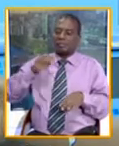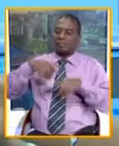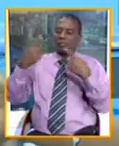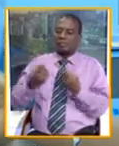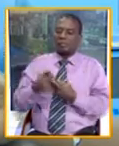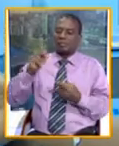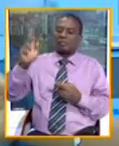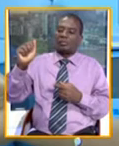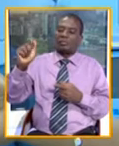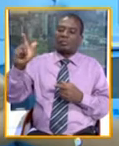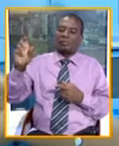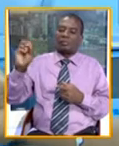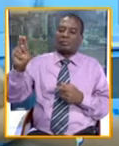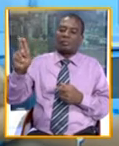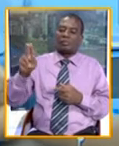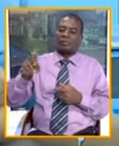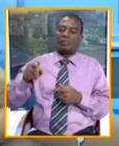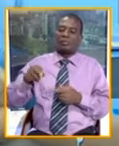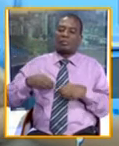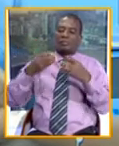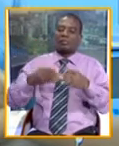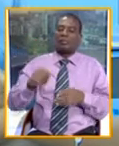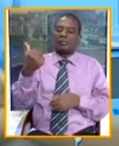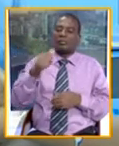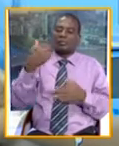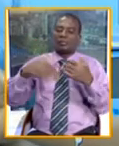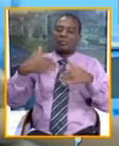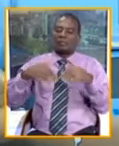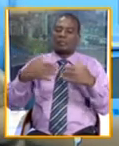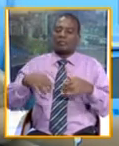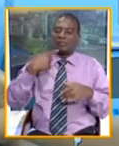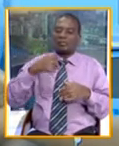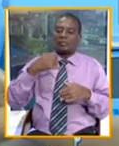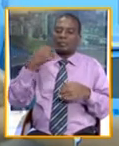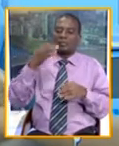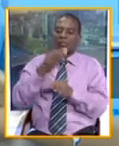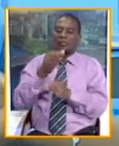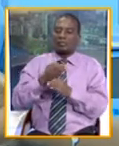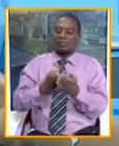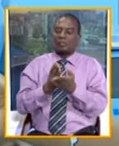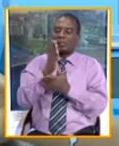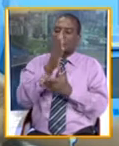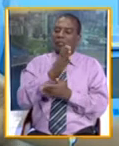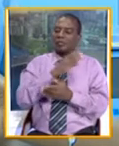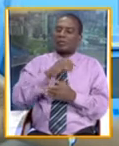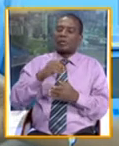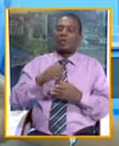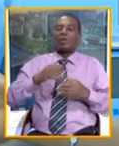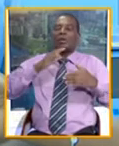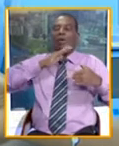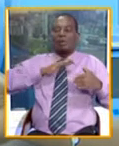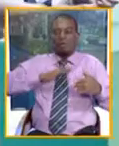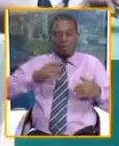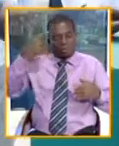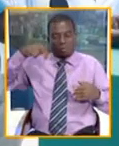mis à disposition 10 machines de dialyse qui fonctionnent correctement. C'est un ouf de soulagement pour